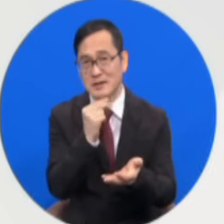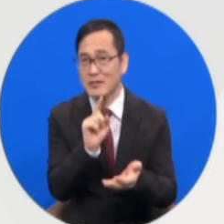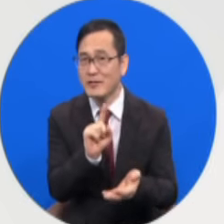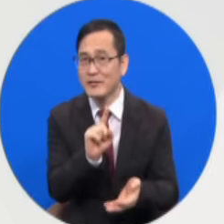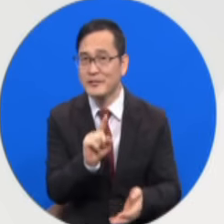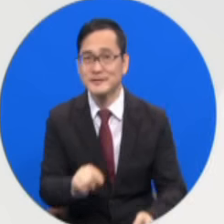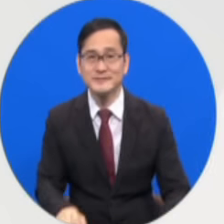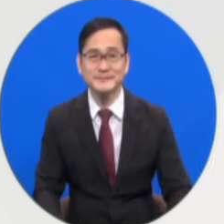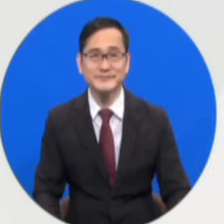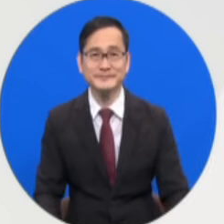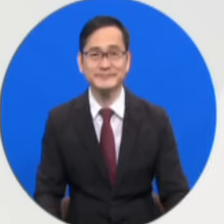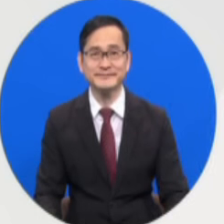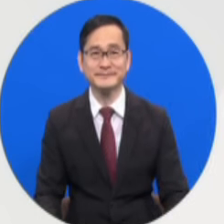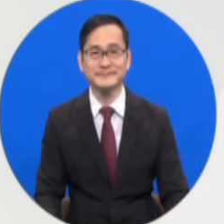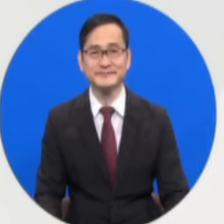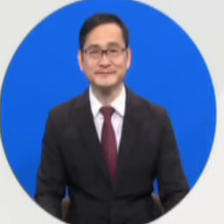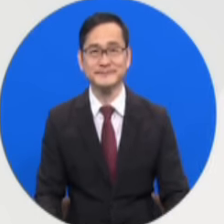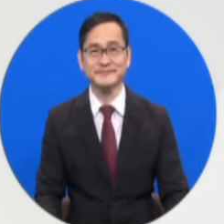수순으로